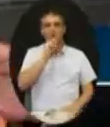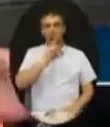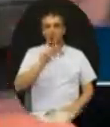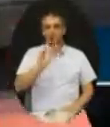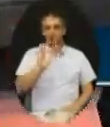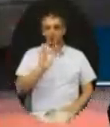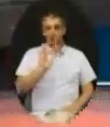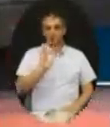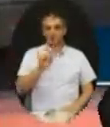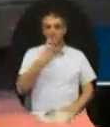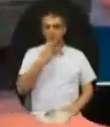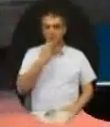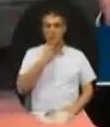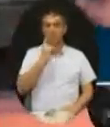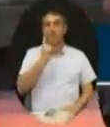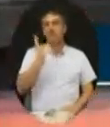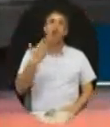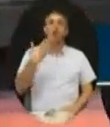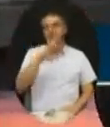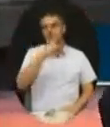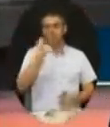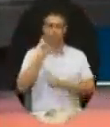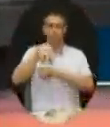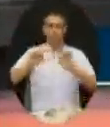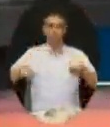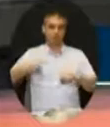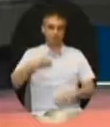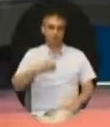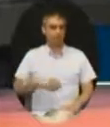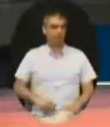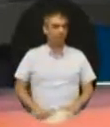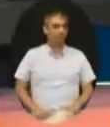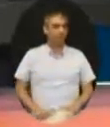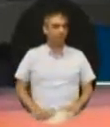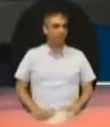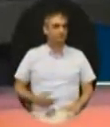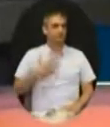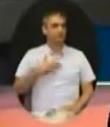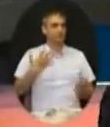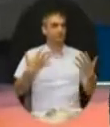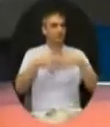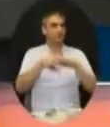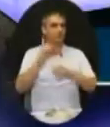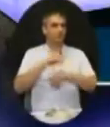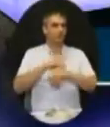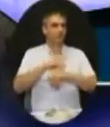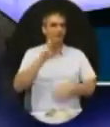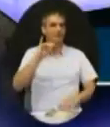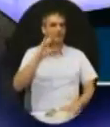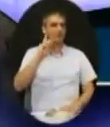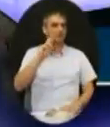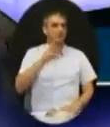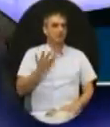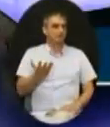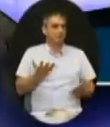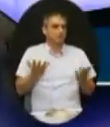כן? אבל אני חושב שאוי לנו אם אלה יגיעו לשלטון. לשלב אותך כאן, דוקטור קידר,